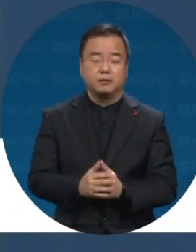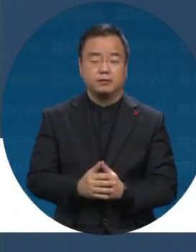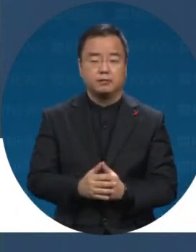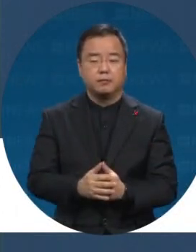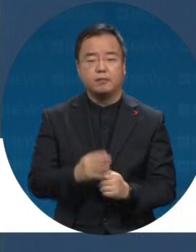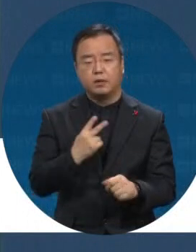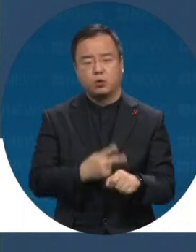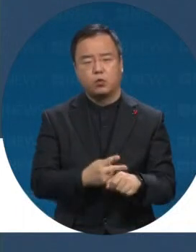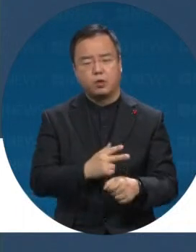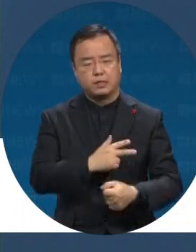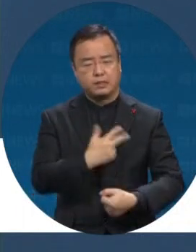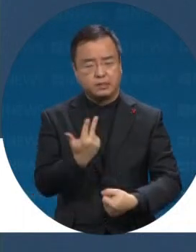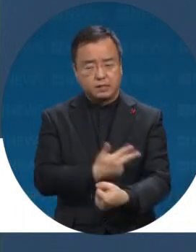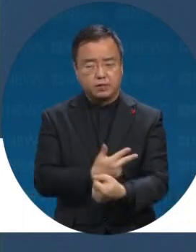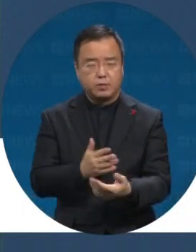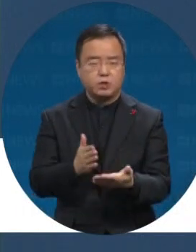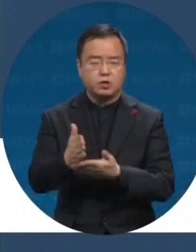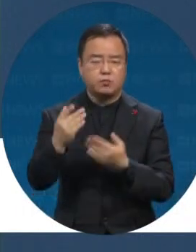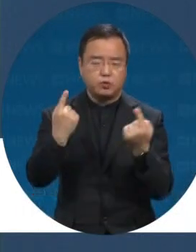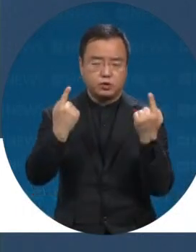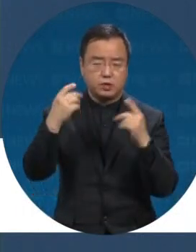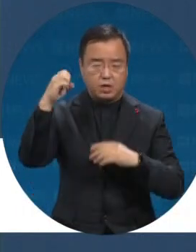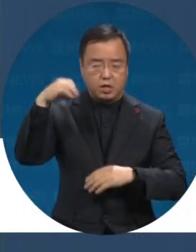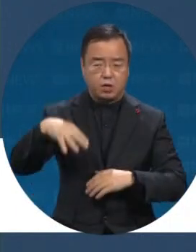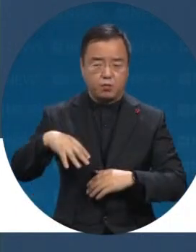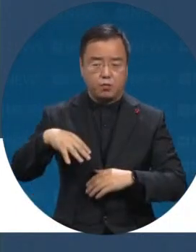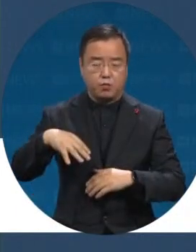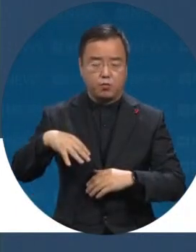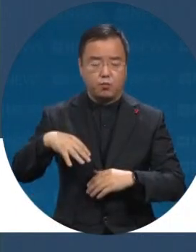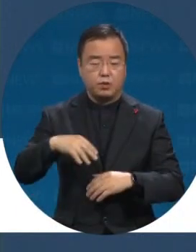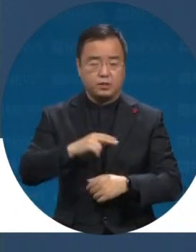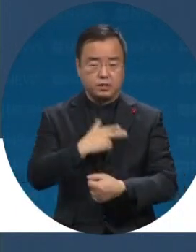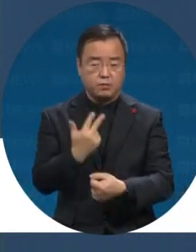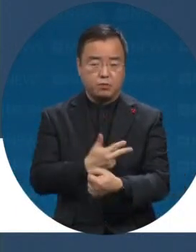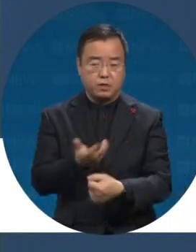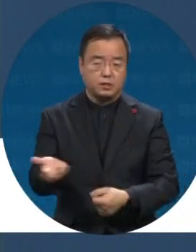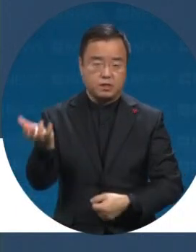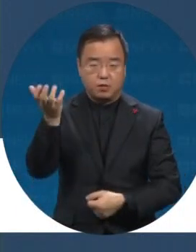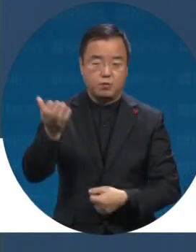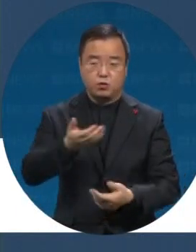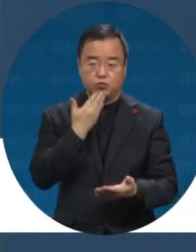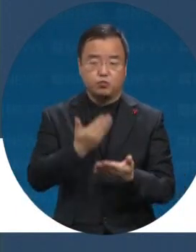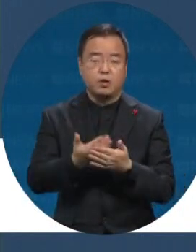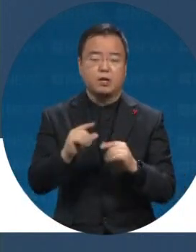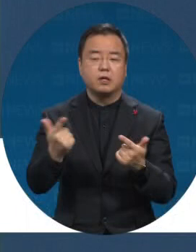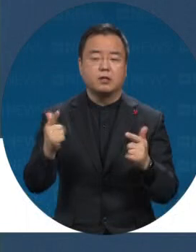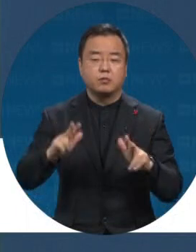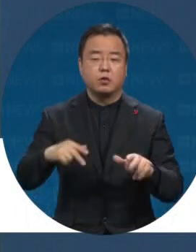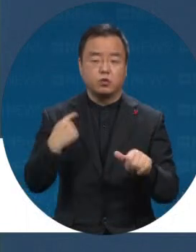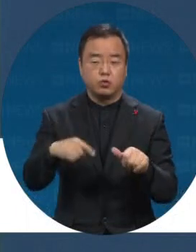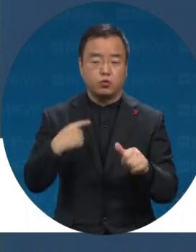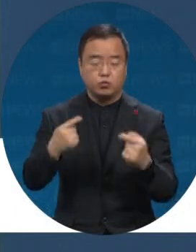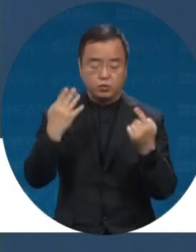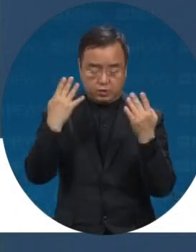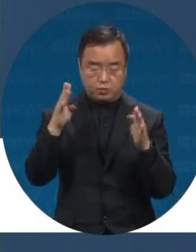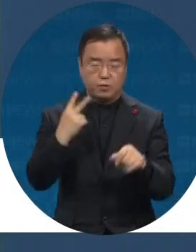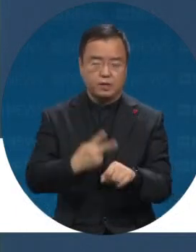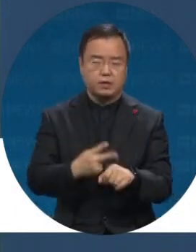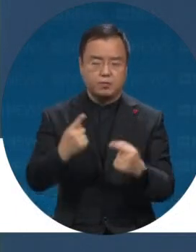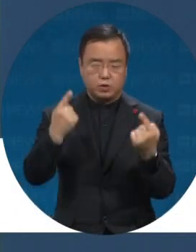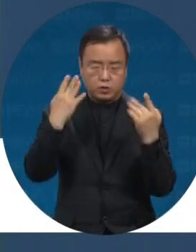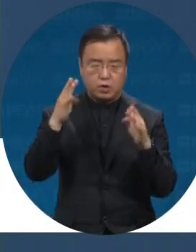교내 자격을이 전문대학원으로 상향시키는 것이 중요한 것이 아니라 현재 있는 교대와 사범대의 목적성을